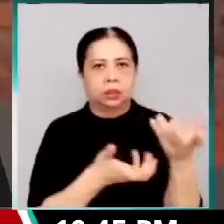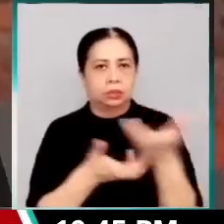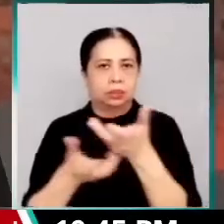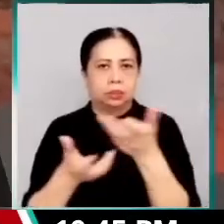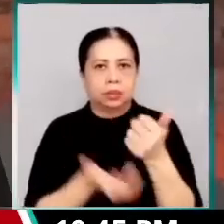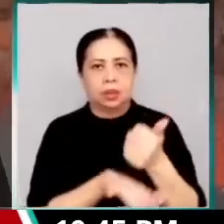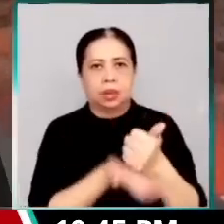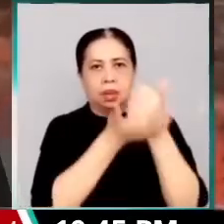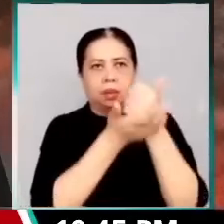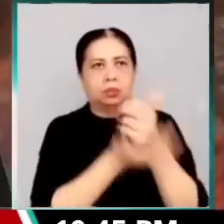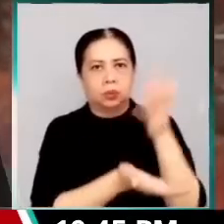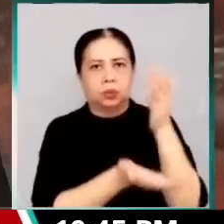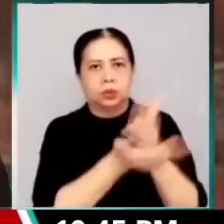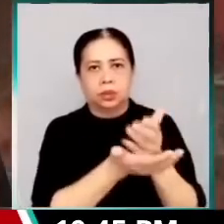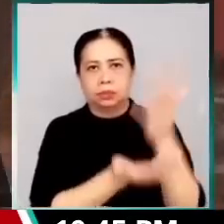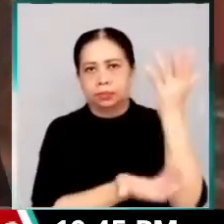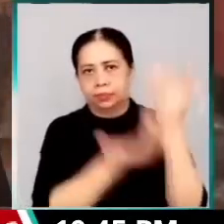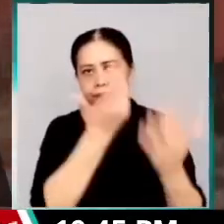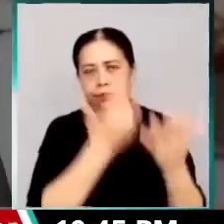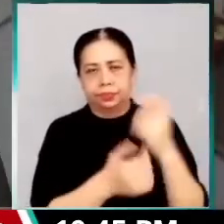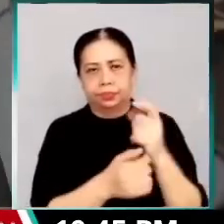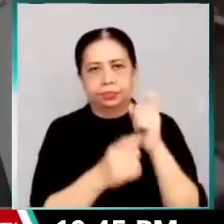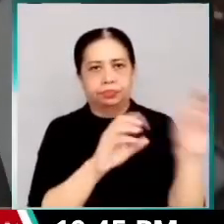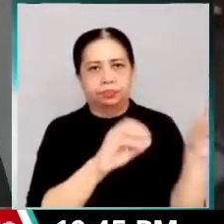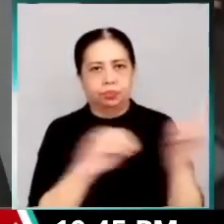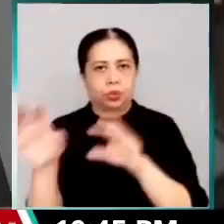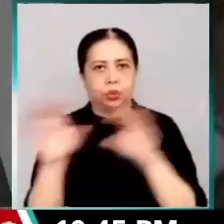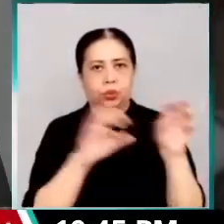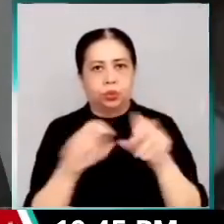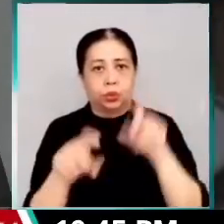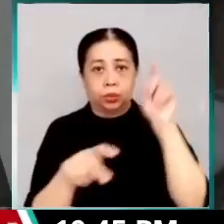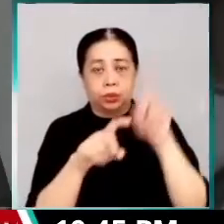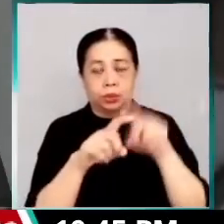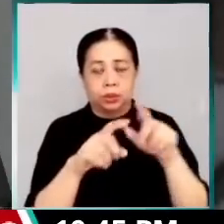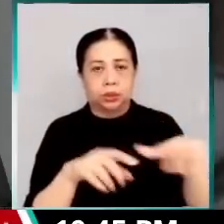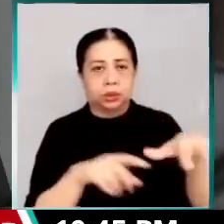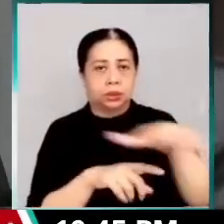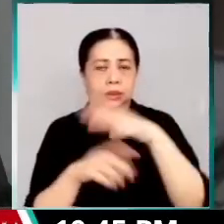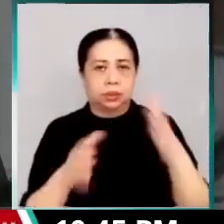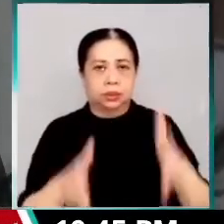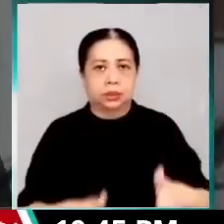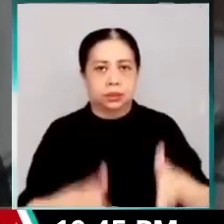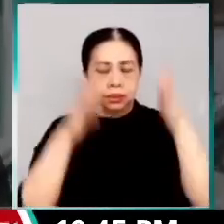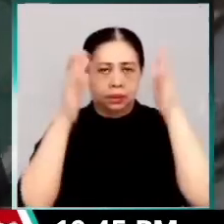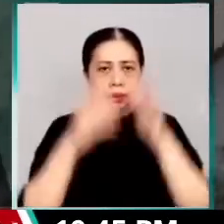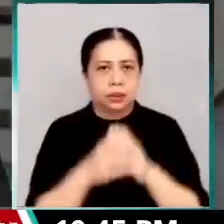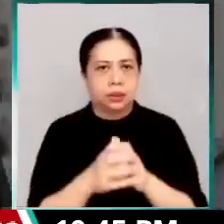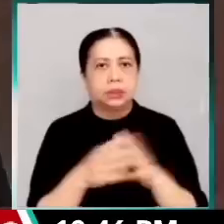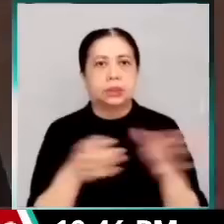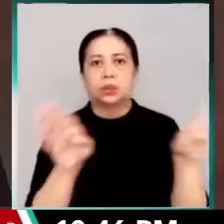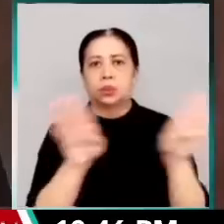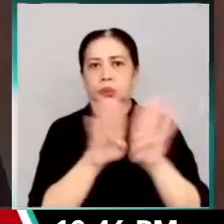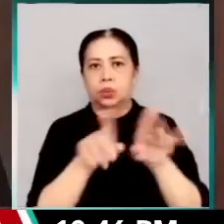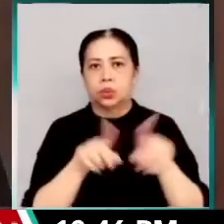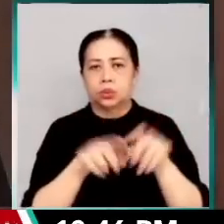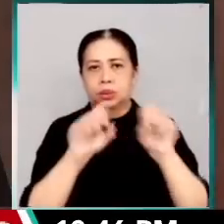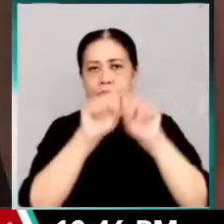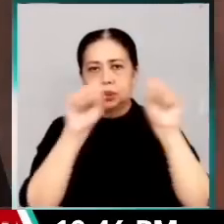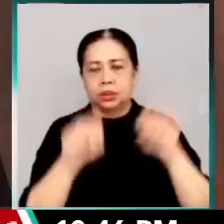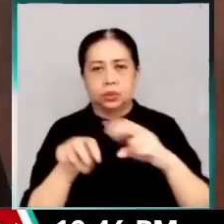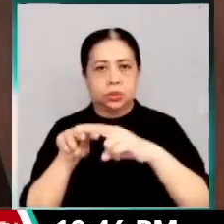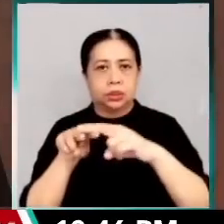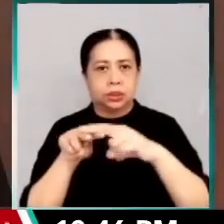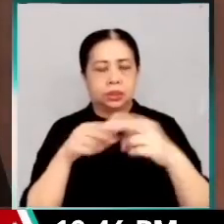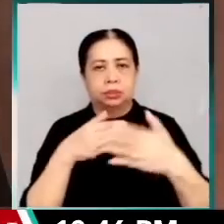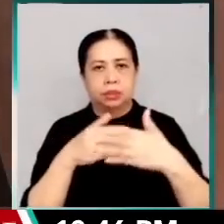maapula ang apoy. Agad na nailikas ang mga nakatira sa paligid ng gusali. Isinara rin ang estasyon ng tren malapit doon.